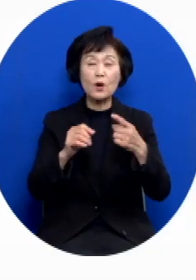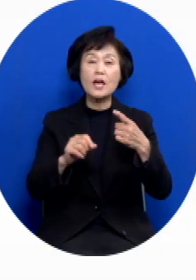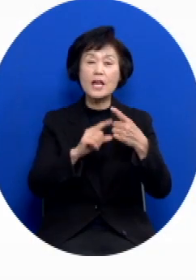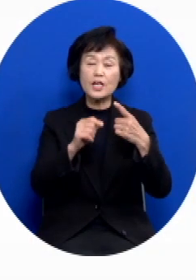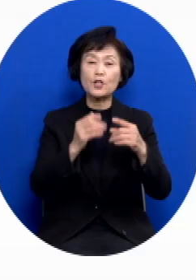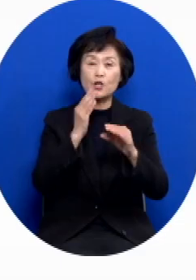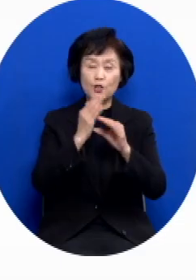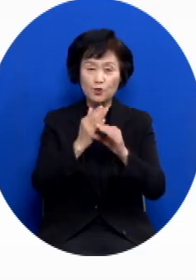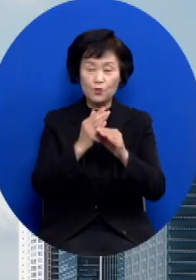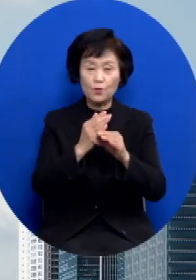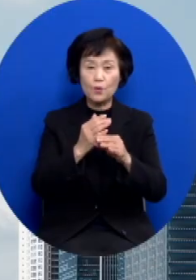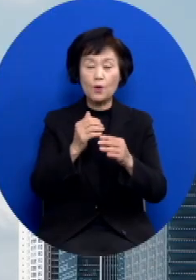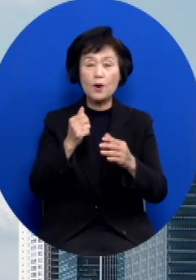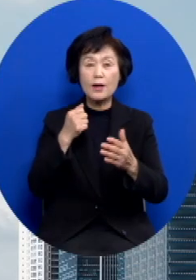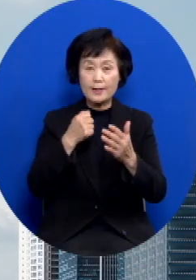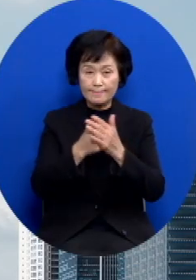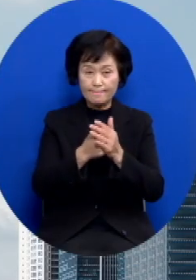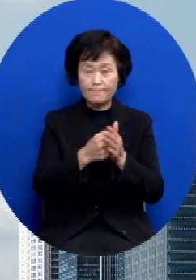확정할 계획입니다.